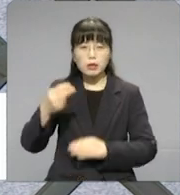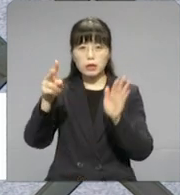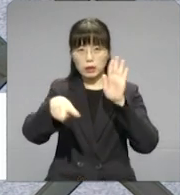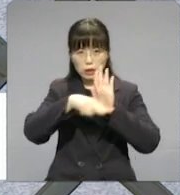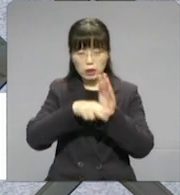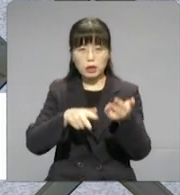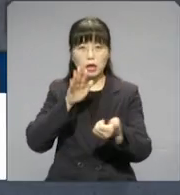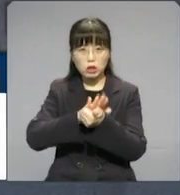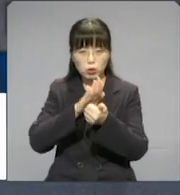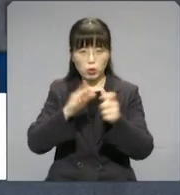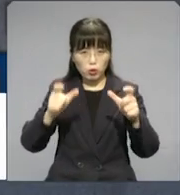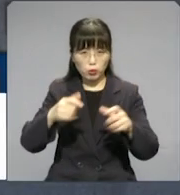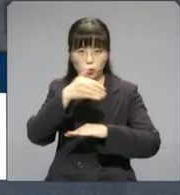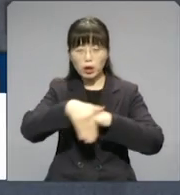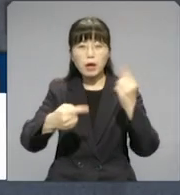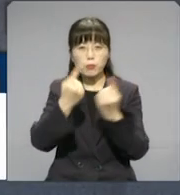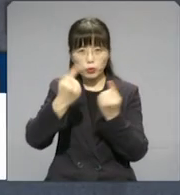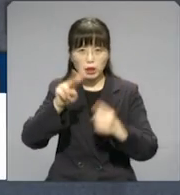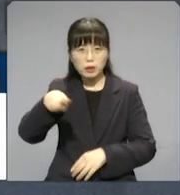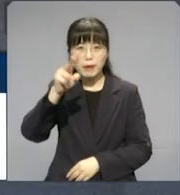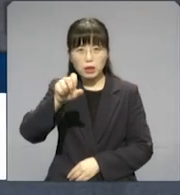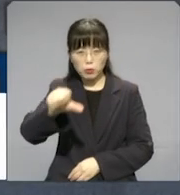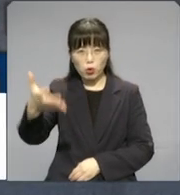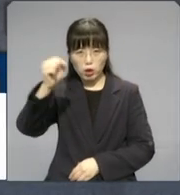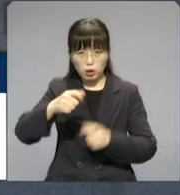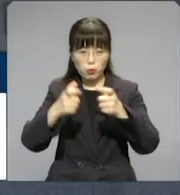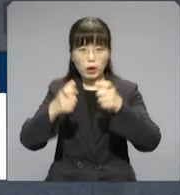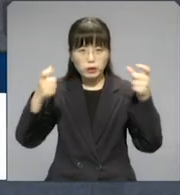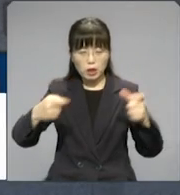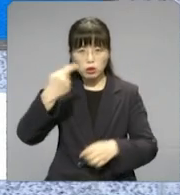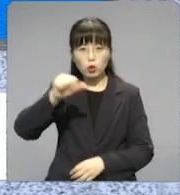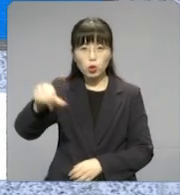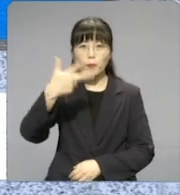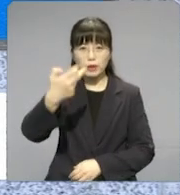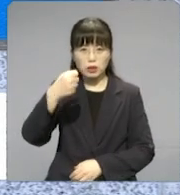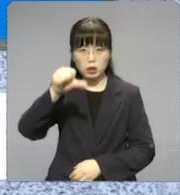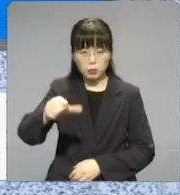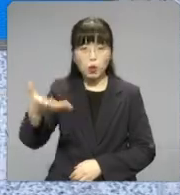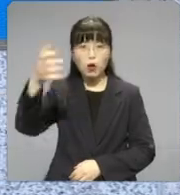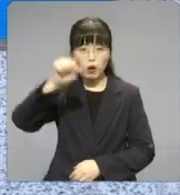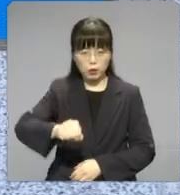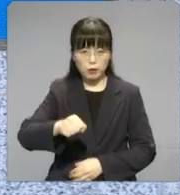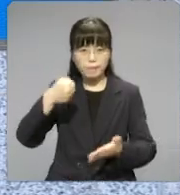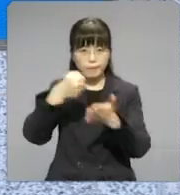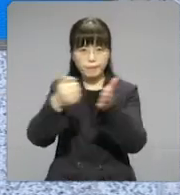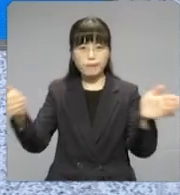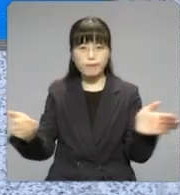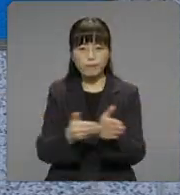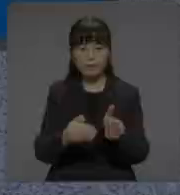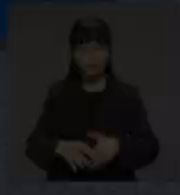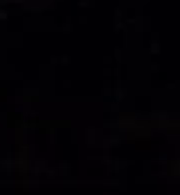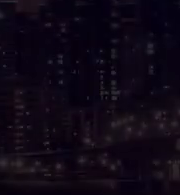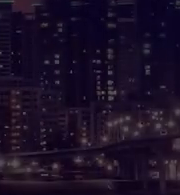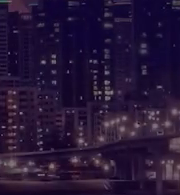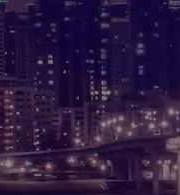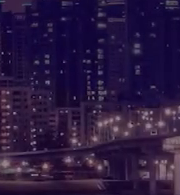2단계 지원 규모를 계획보다 225억 원을 확대해 1,575억 원으로 결정했습니다.